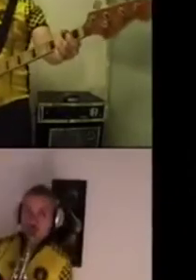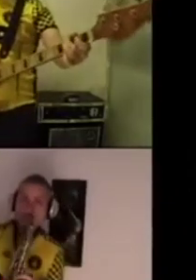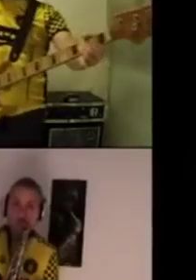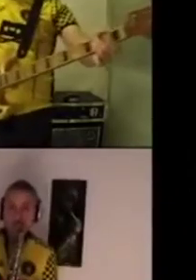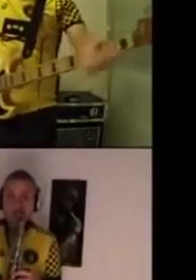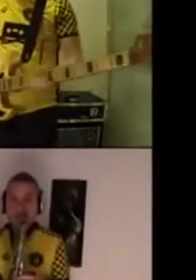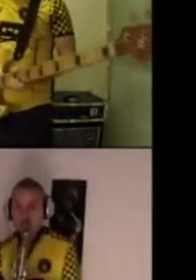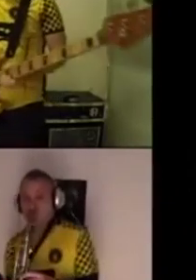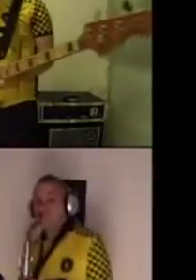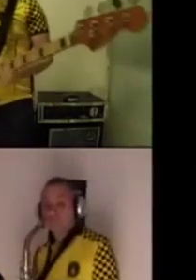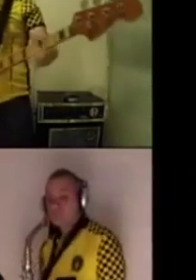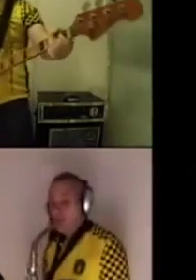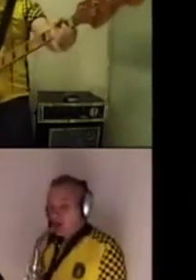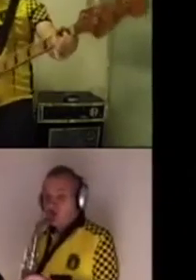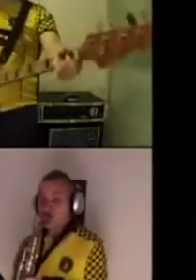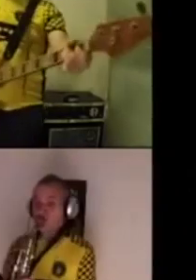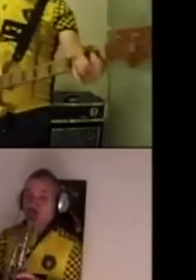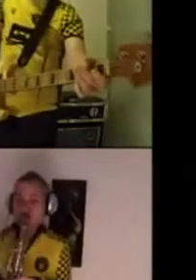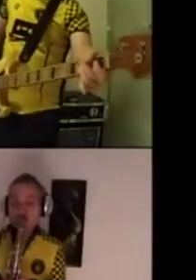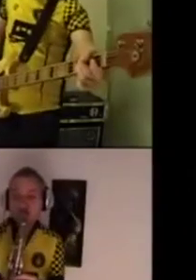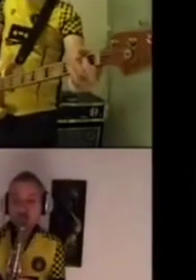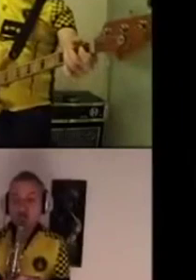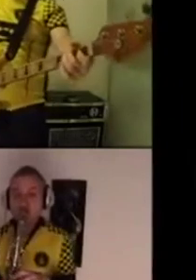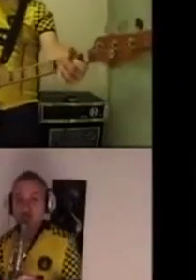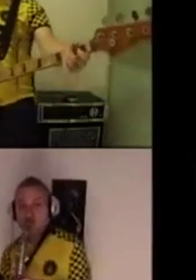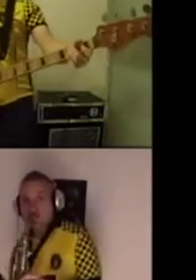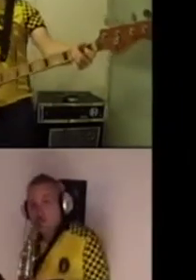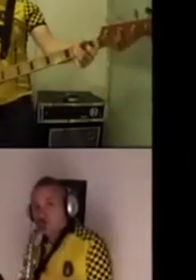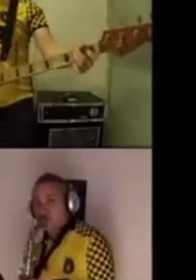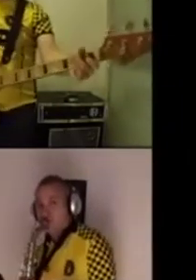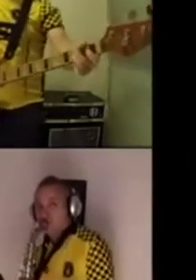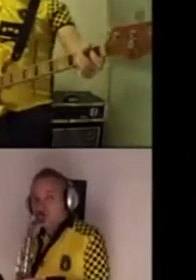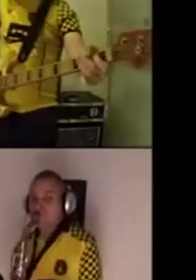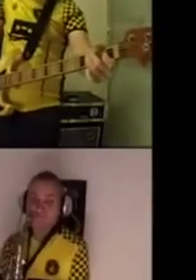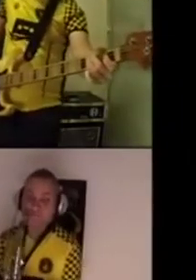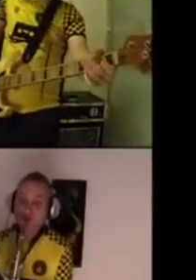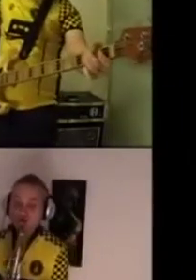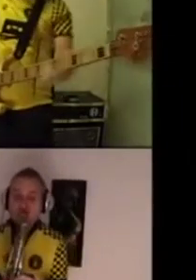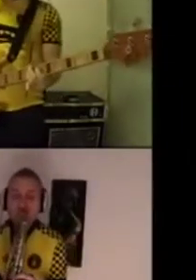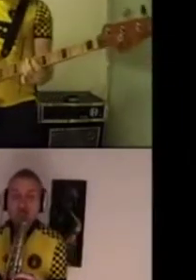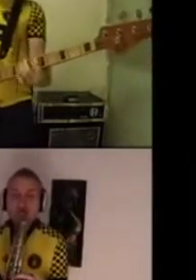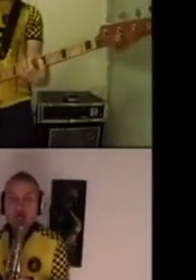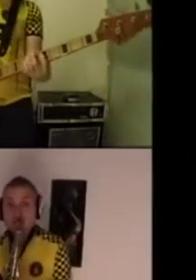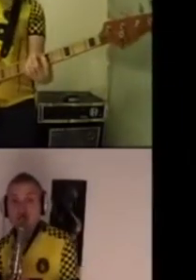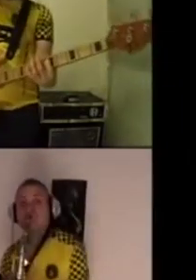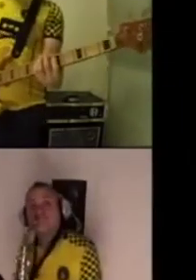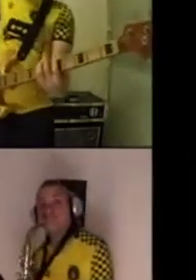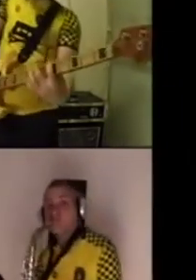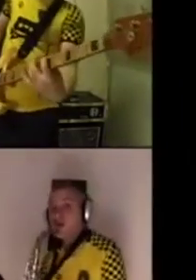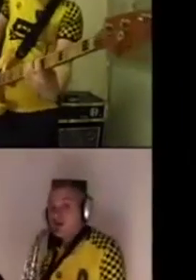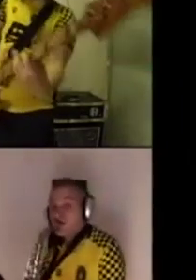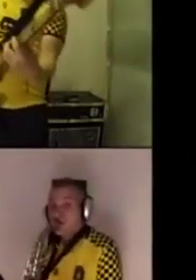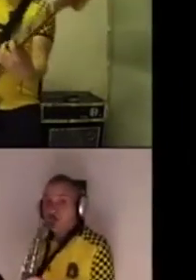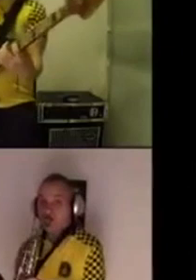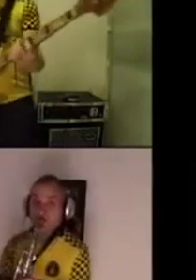Quarantine, it might be fun. We'll play for you until pandemic is gone.